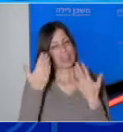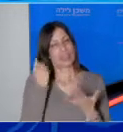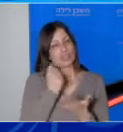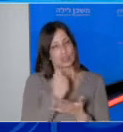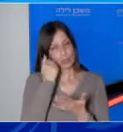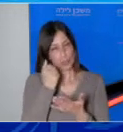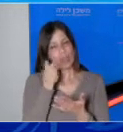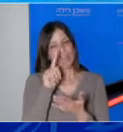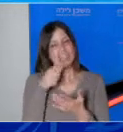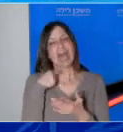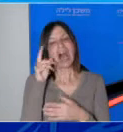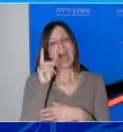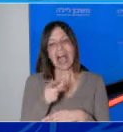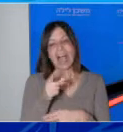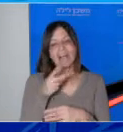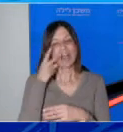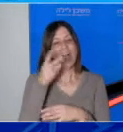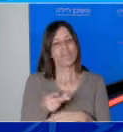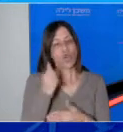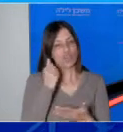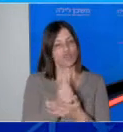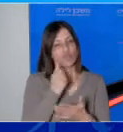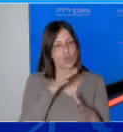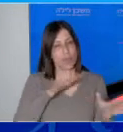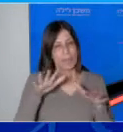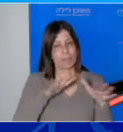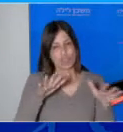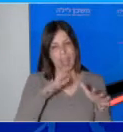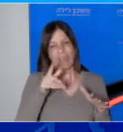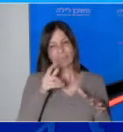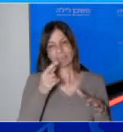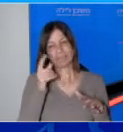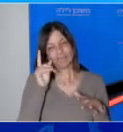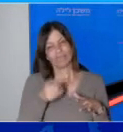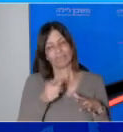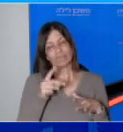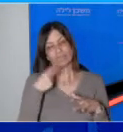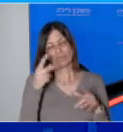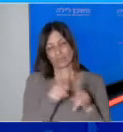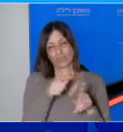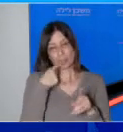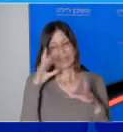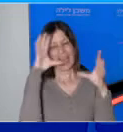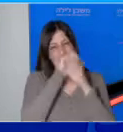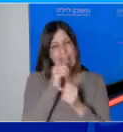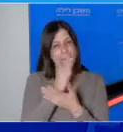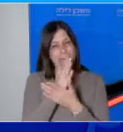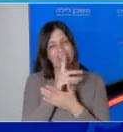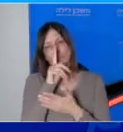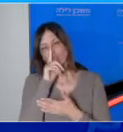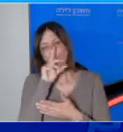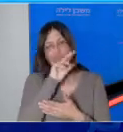העקרוני, אבל זה חייב לעבור עוד אישור ממשלה, וזה צמור להיות באמת כמו שאמרת בלילה של בין ראשון